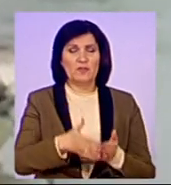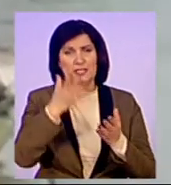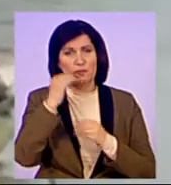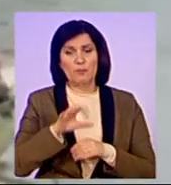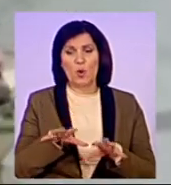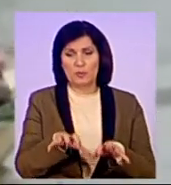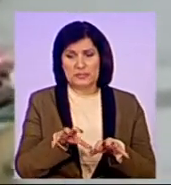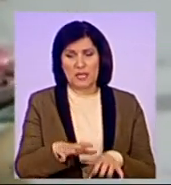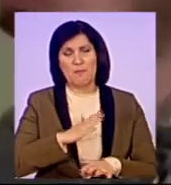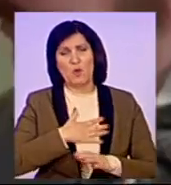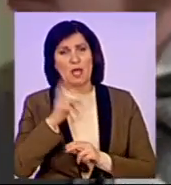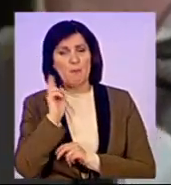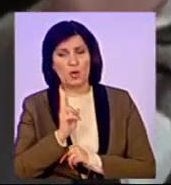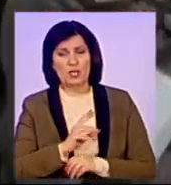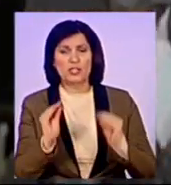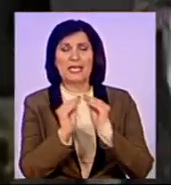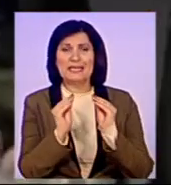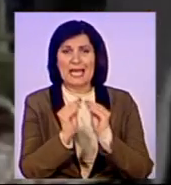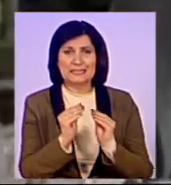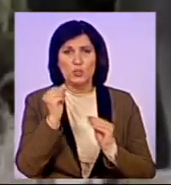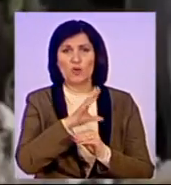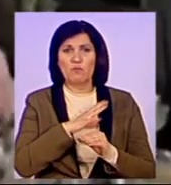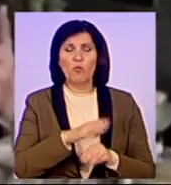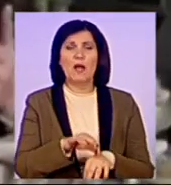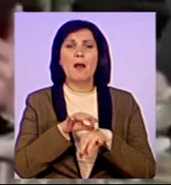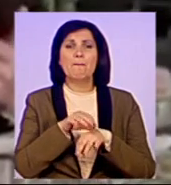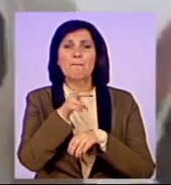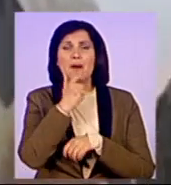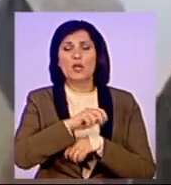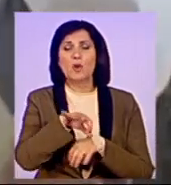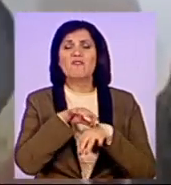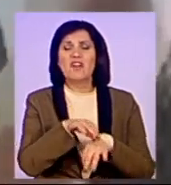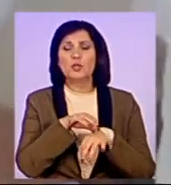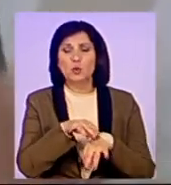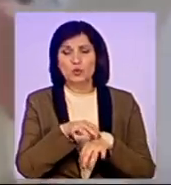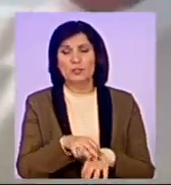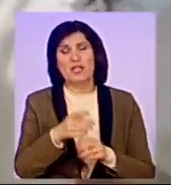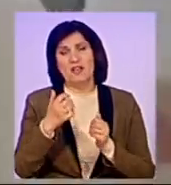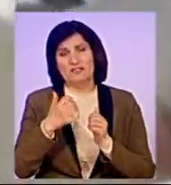та «Моя морячка». Понад 10 років був паном ведучим у телешоу «Кабачок 13 стільців».